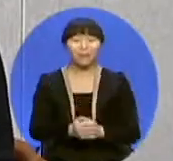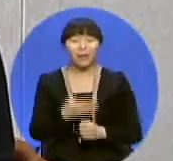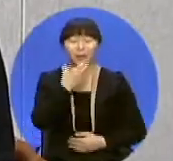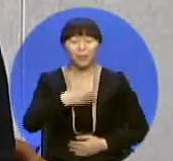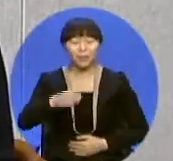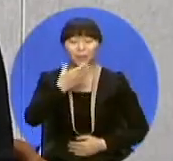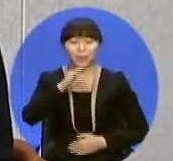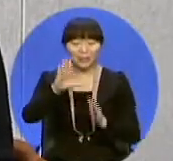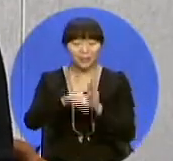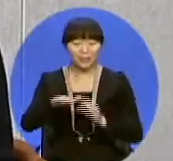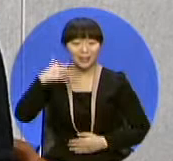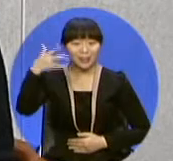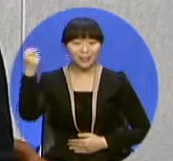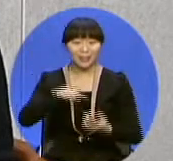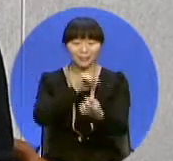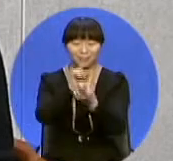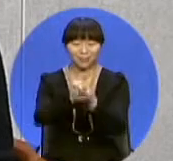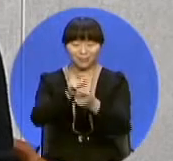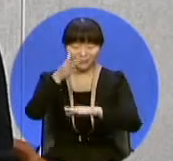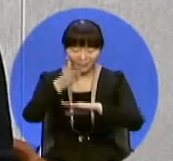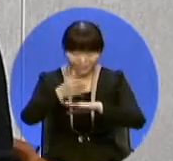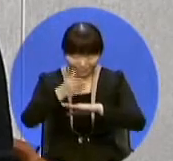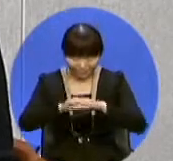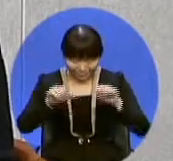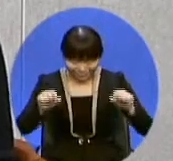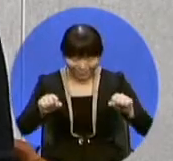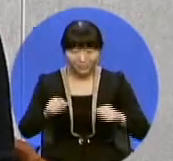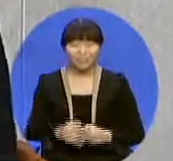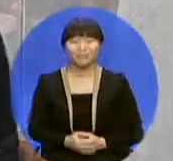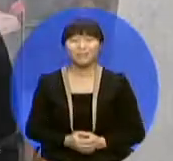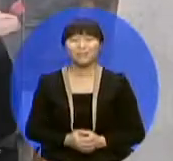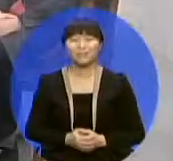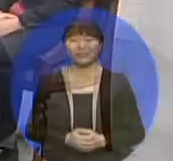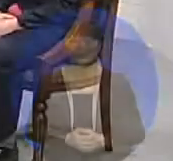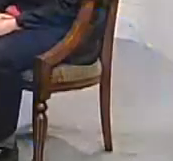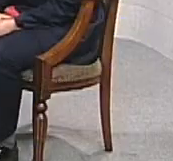행복으로 가는 복지시대, 저희는 다음 이 시간에 다시 찾아뵙겠습니다. 안녕히 계십시오.